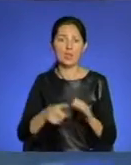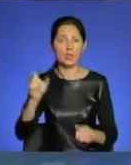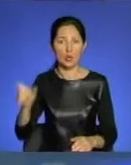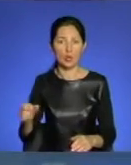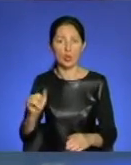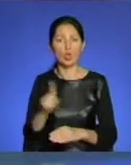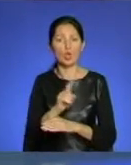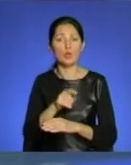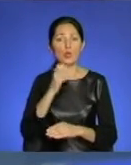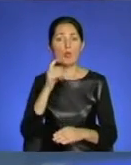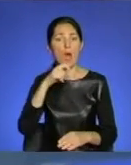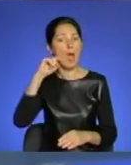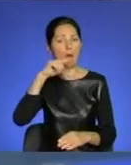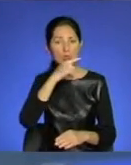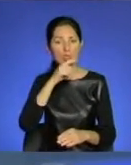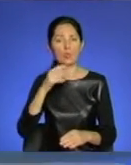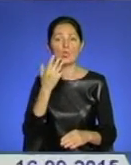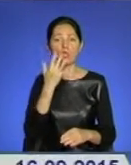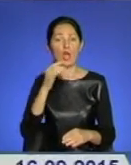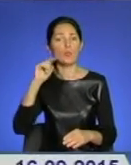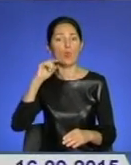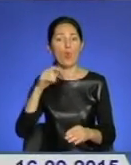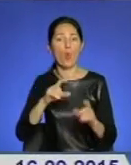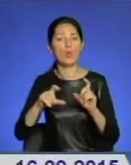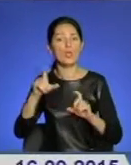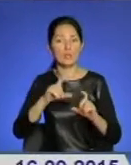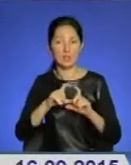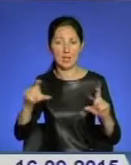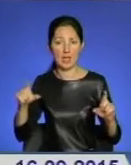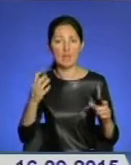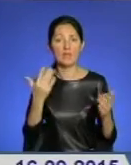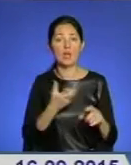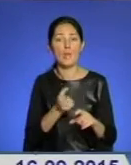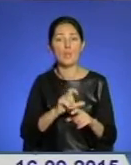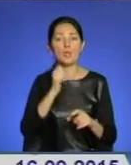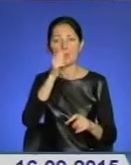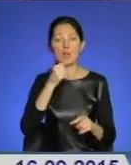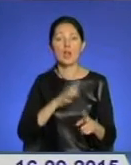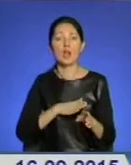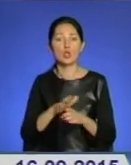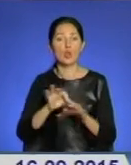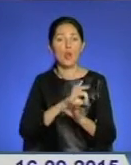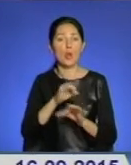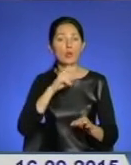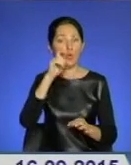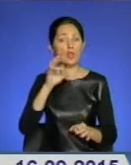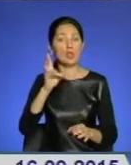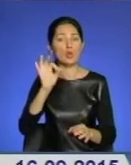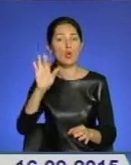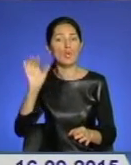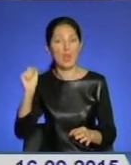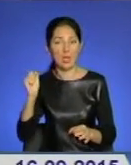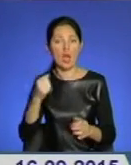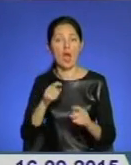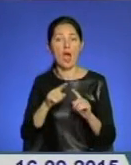У Тернопільському економічному національному університеті вже понад рік реалізовують проєкт «Україна-Норвегія», у рамках якого за кошти Міністерства закордонних справ